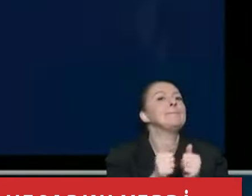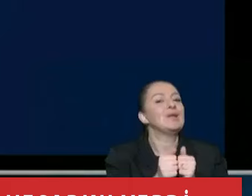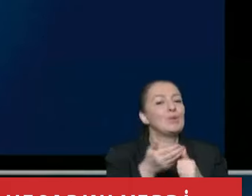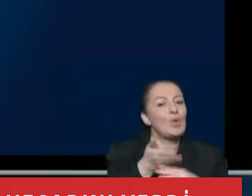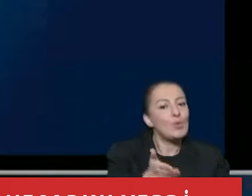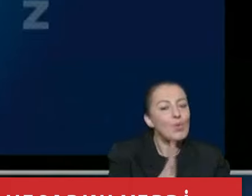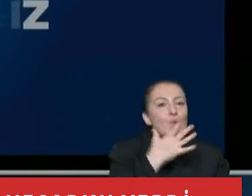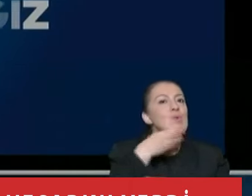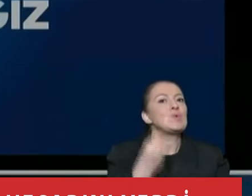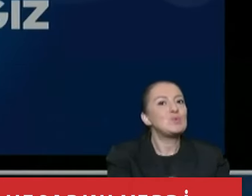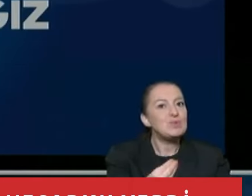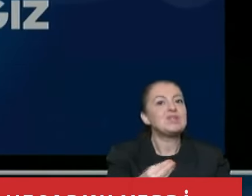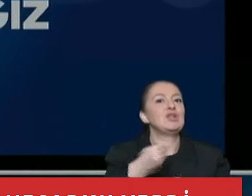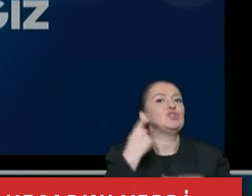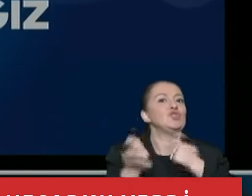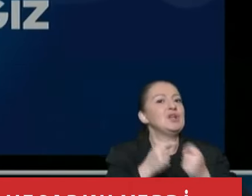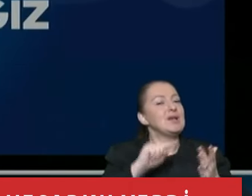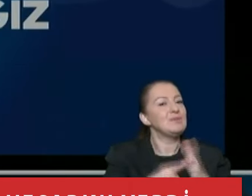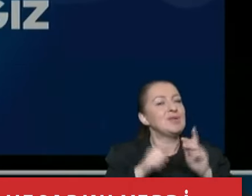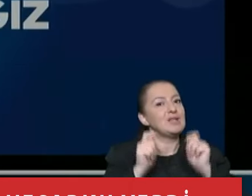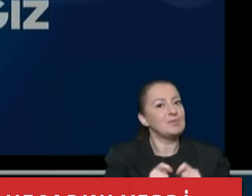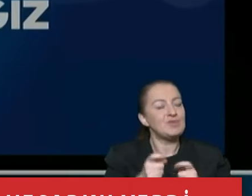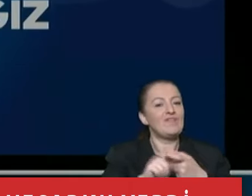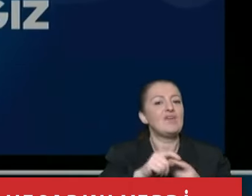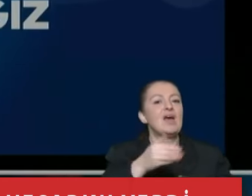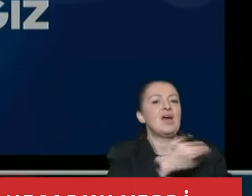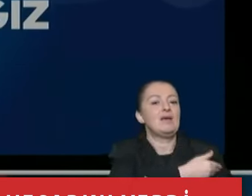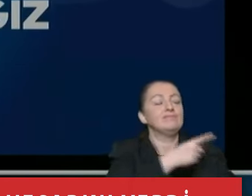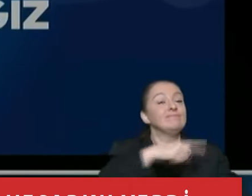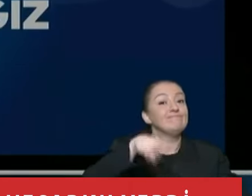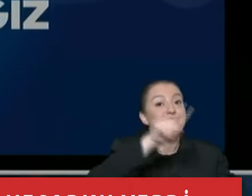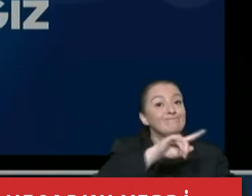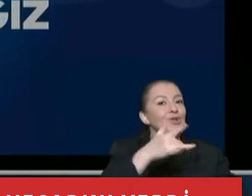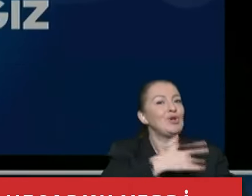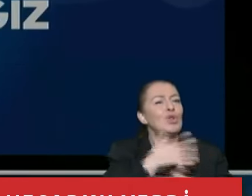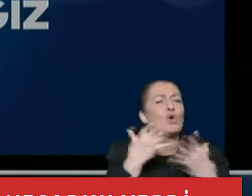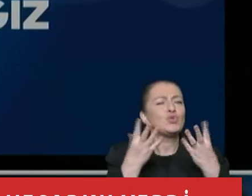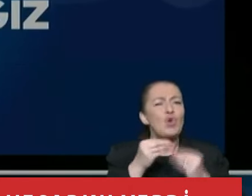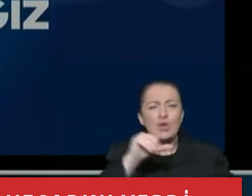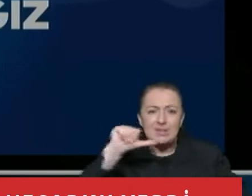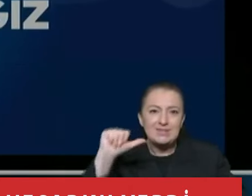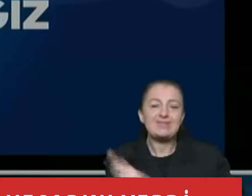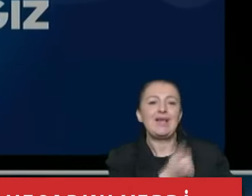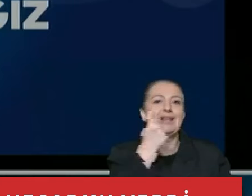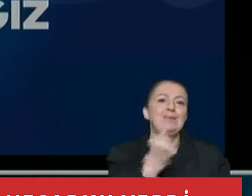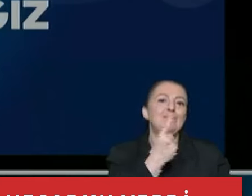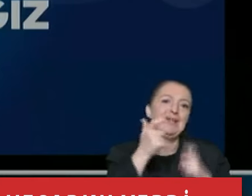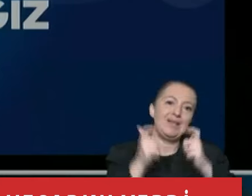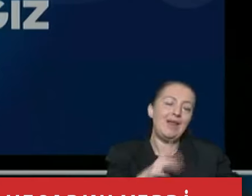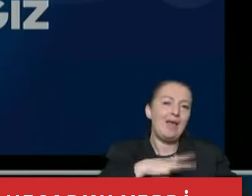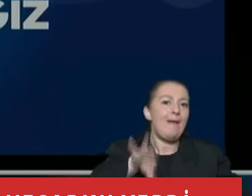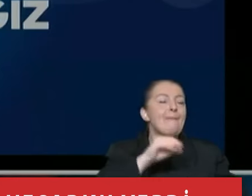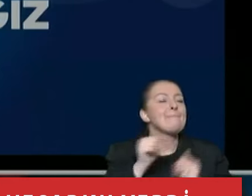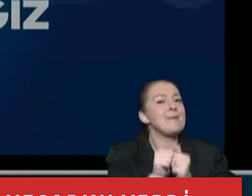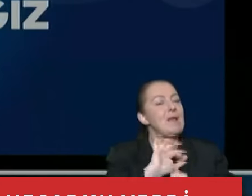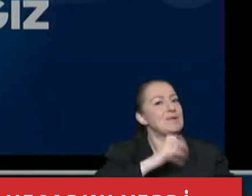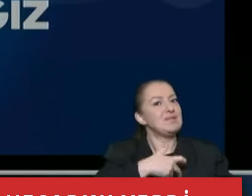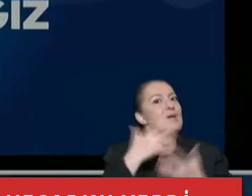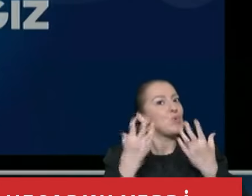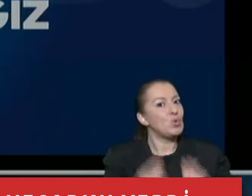doğru ve güzel işlere imza atacağız ve hemşehrilerimizin gönlünde çok müstesna bir yere hep birlikte sahip